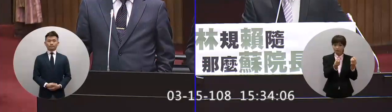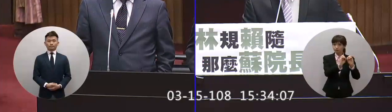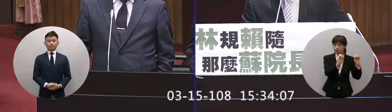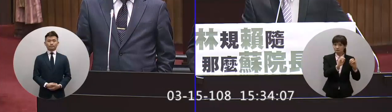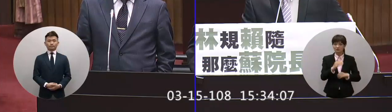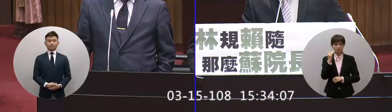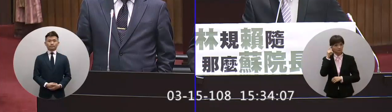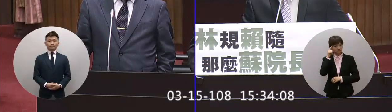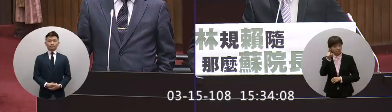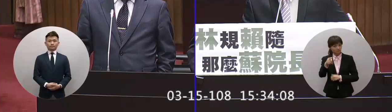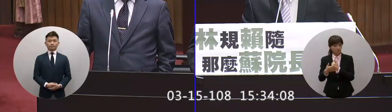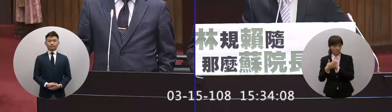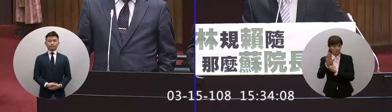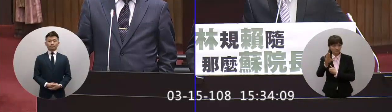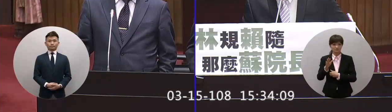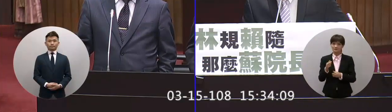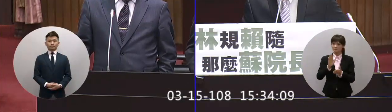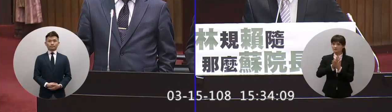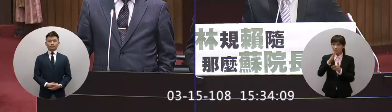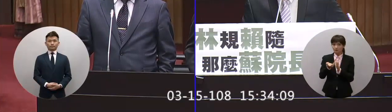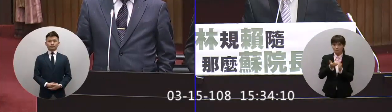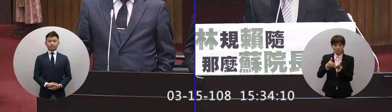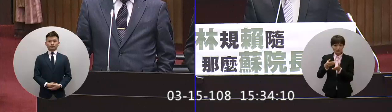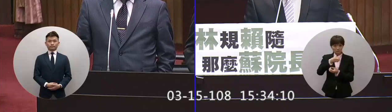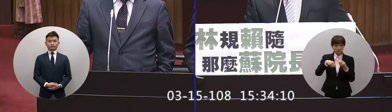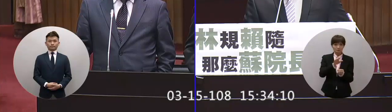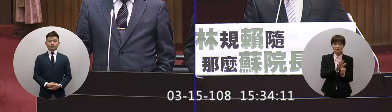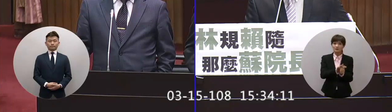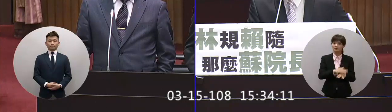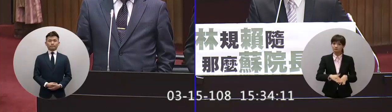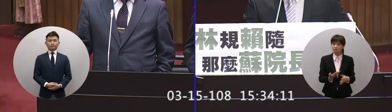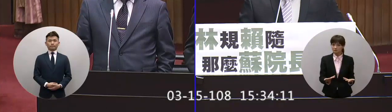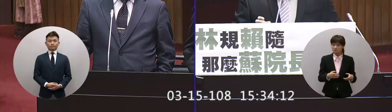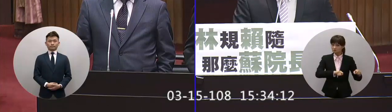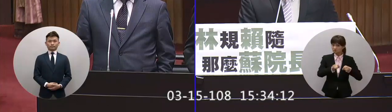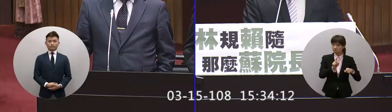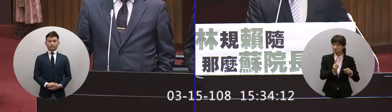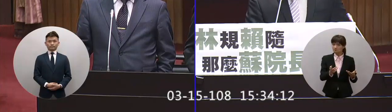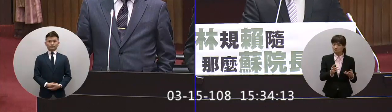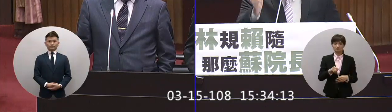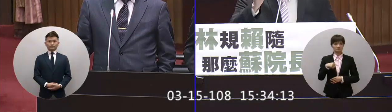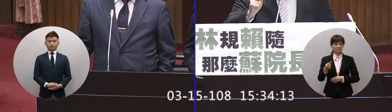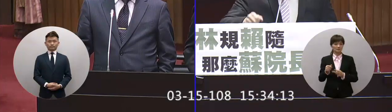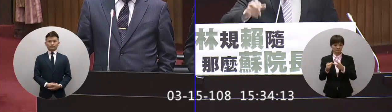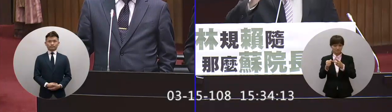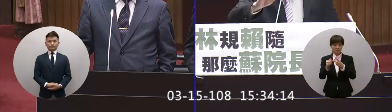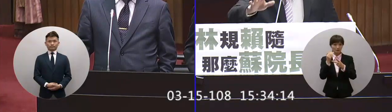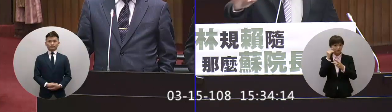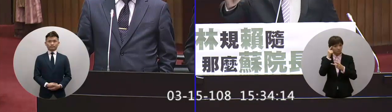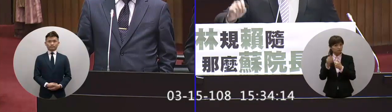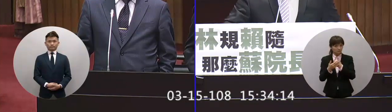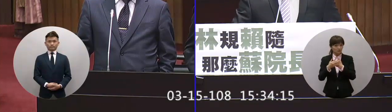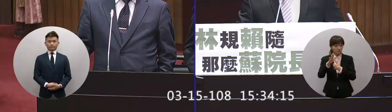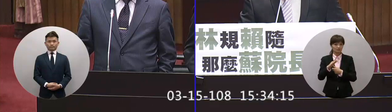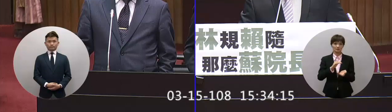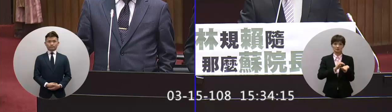效？你将来是不是用预算怎么样去努力？接下来，那如果你觉得有效，我跟你讲，你们的